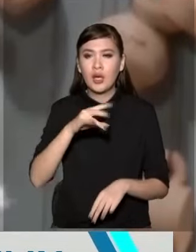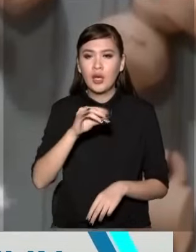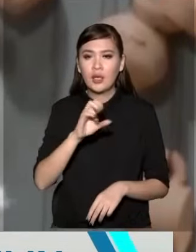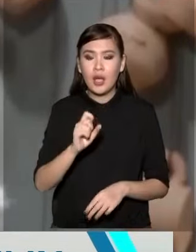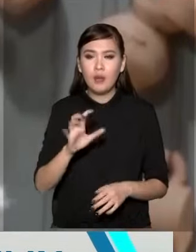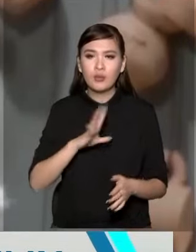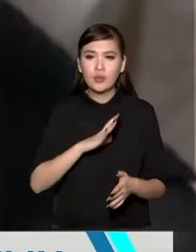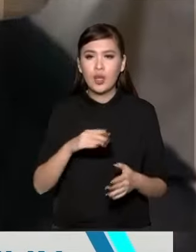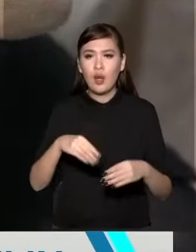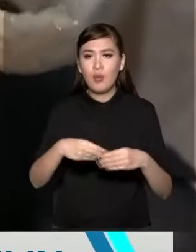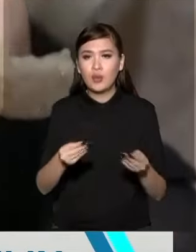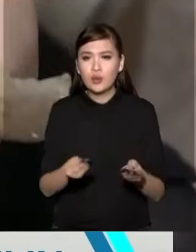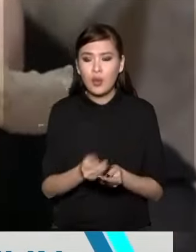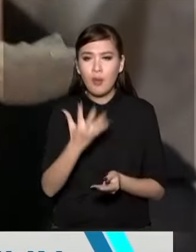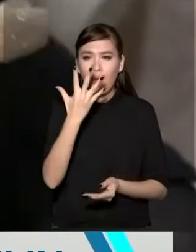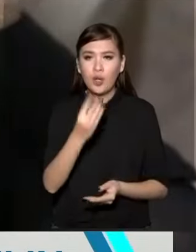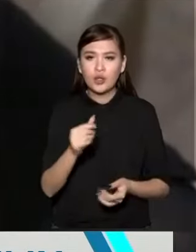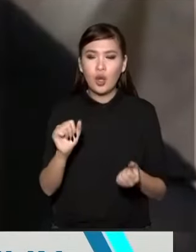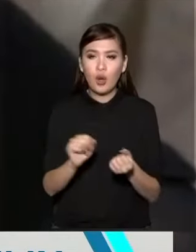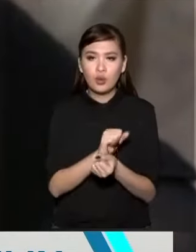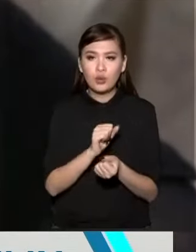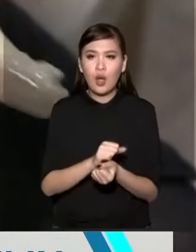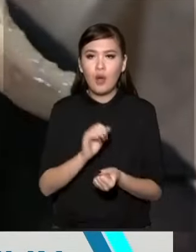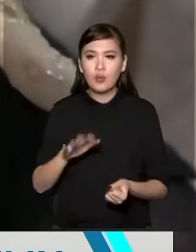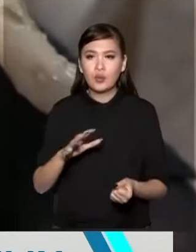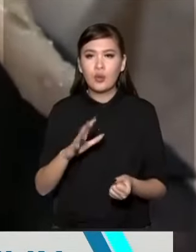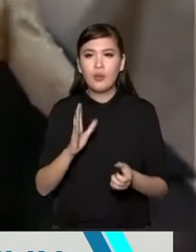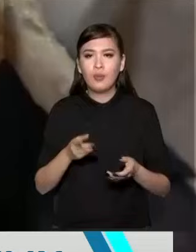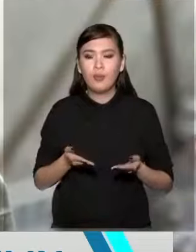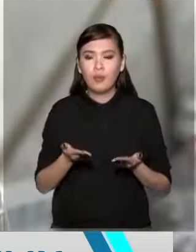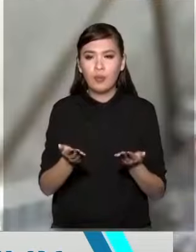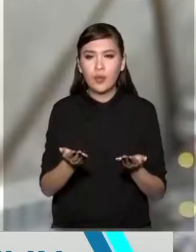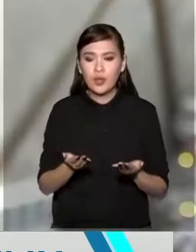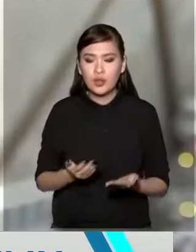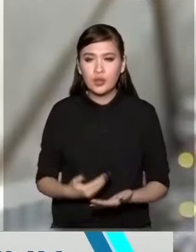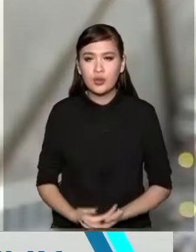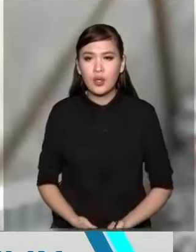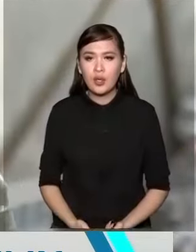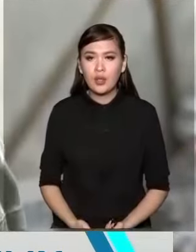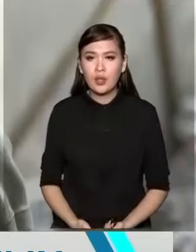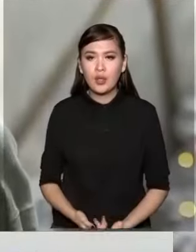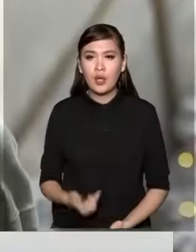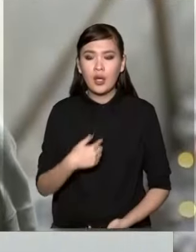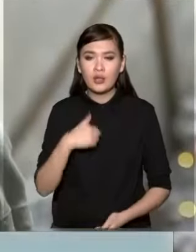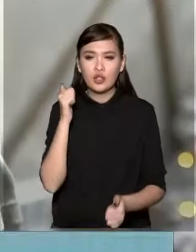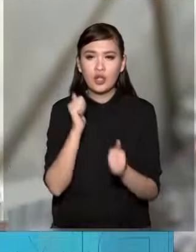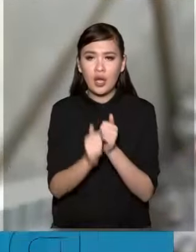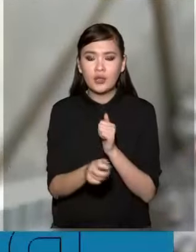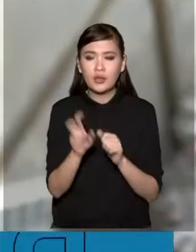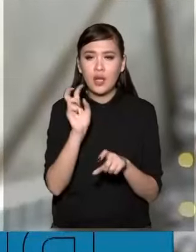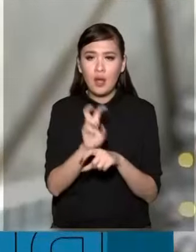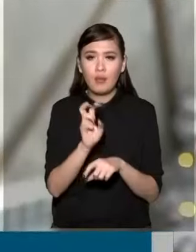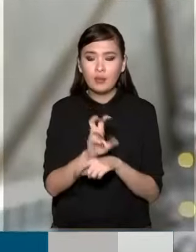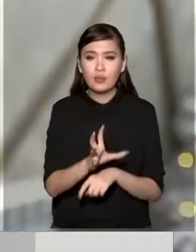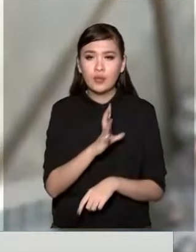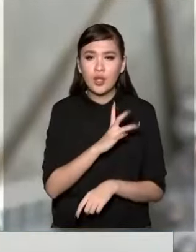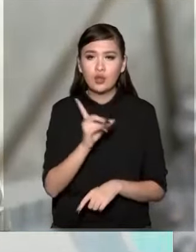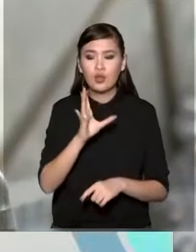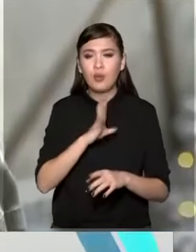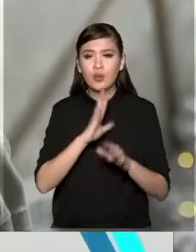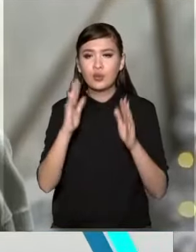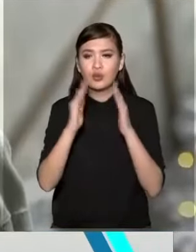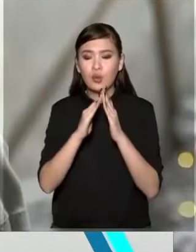посуду. 5 дней она сушится и только потом обжигается в печи. Я сюда ходила довольно часто. Иногда дома